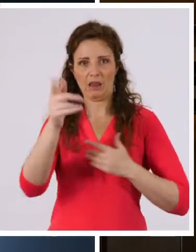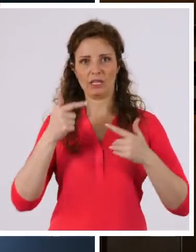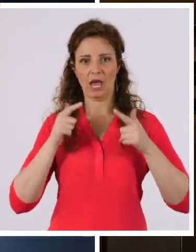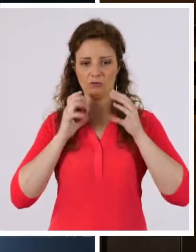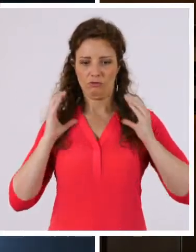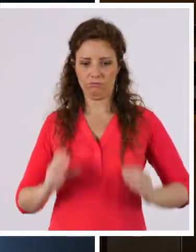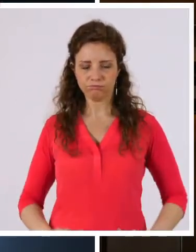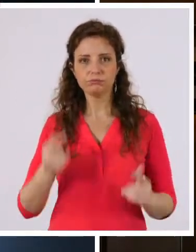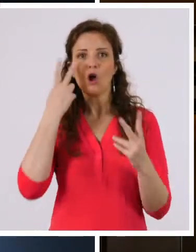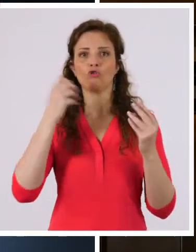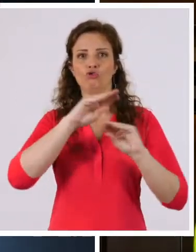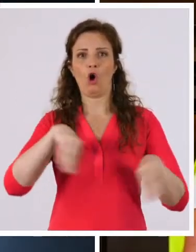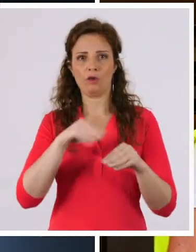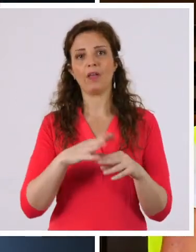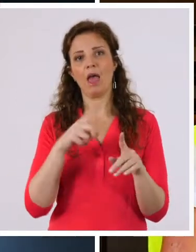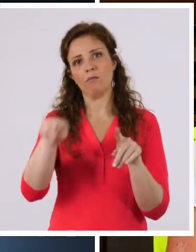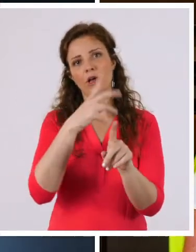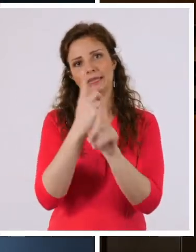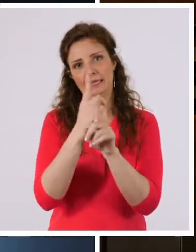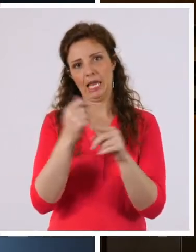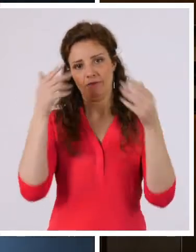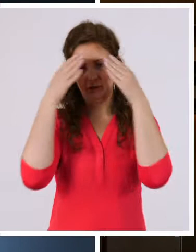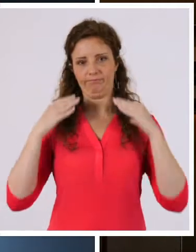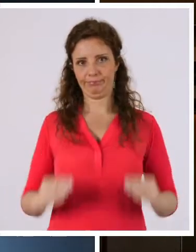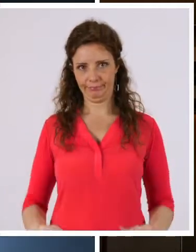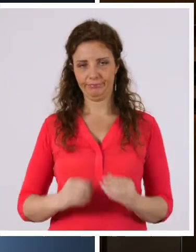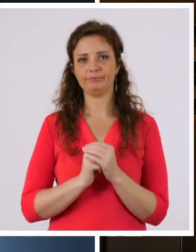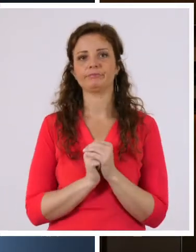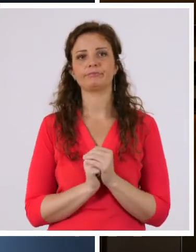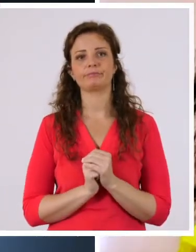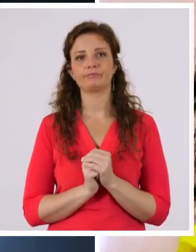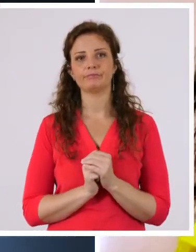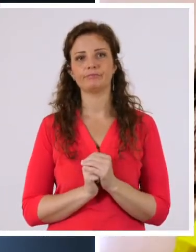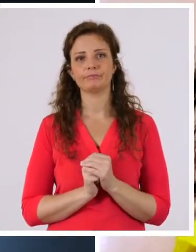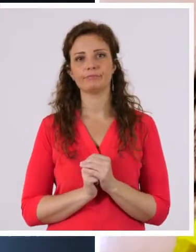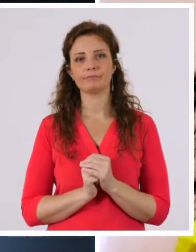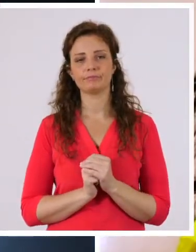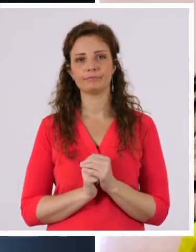salvataggio individuali che potranno o dovranno essere da voi utilizzate.